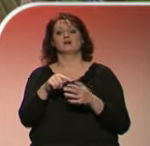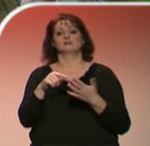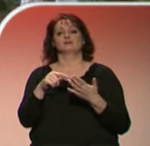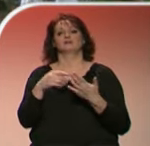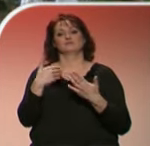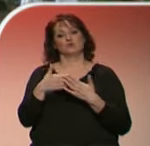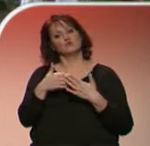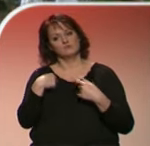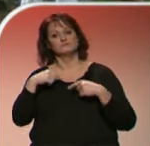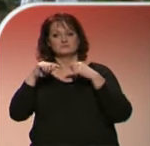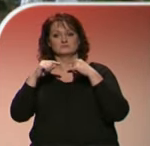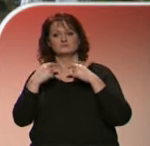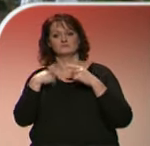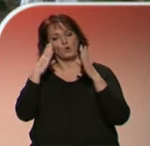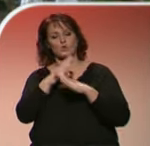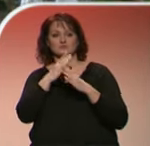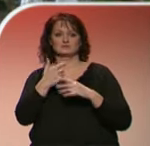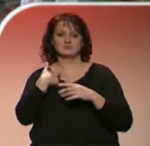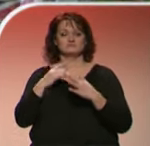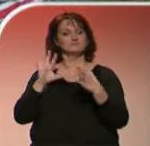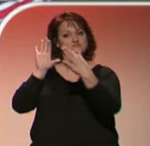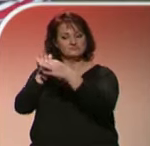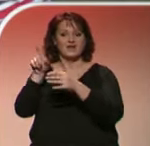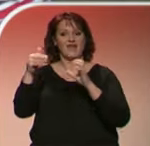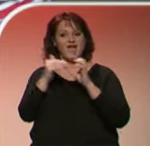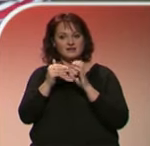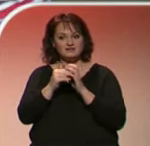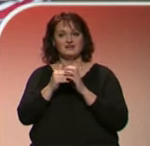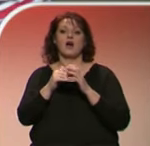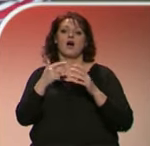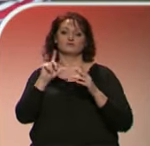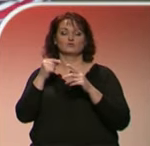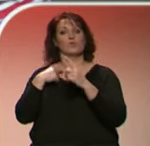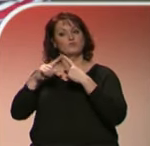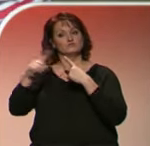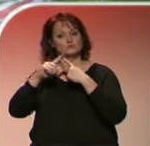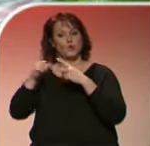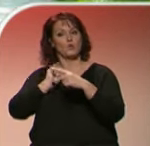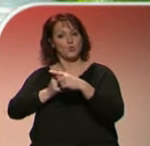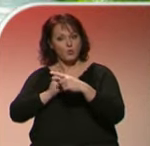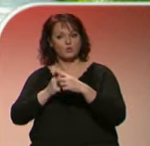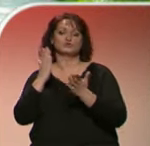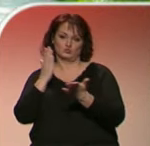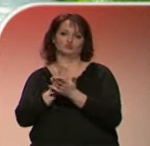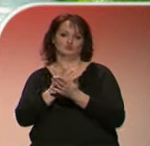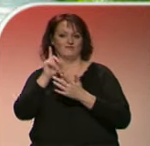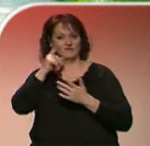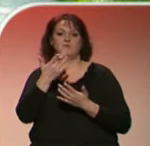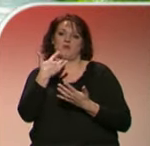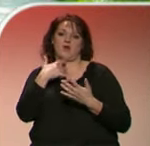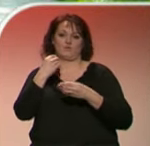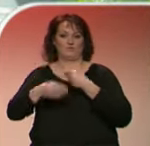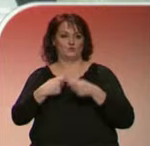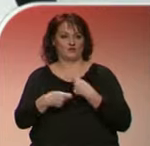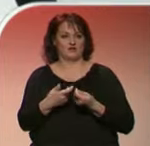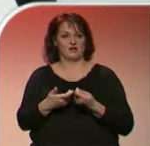názvem strollering, tak jsem se rozhodla, Editu jsem kontaktovala a jela jsem teda si udělat kurz. A ten kurz obnáší co konkrétně? To je jako, jsou to